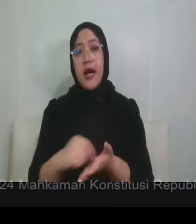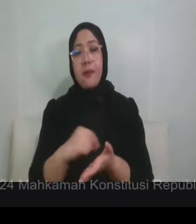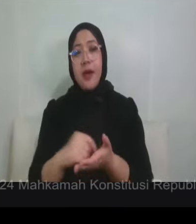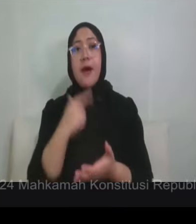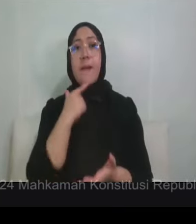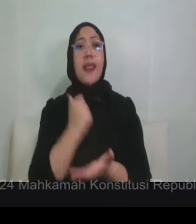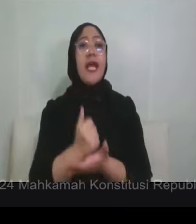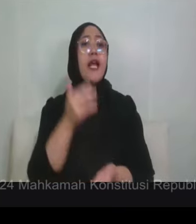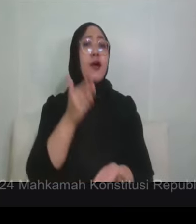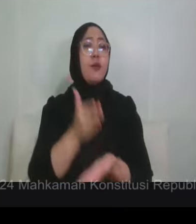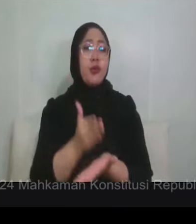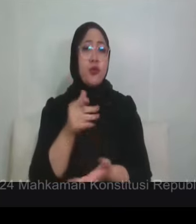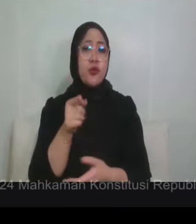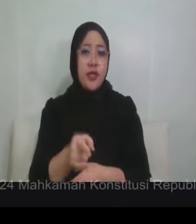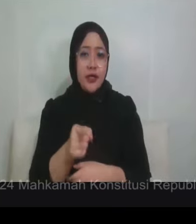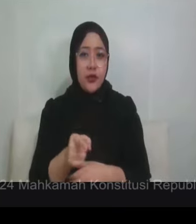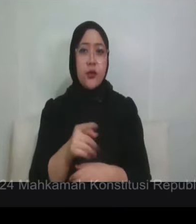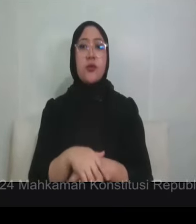dianggap